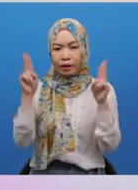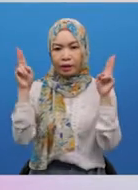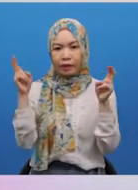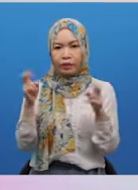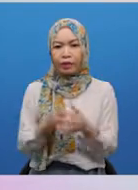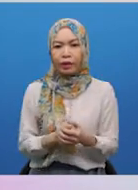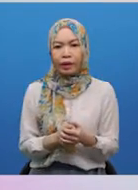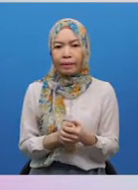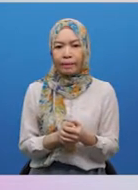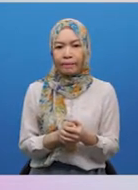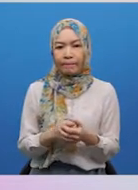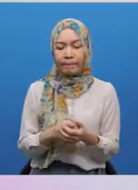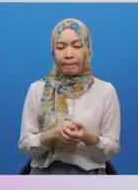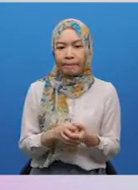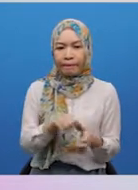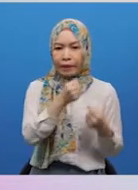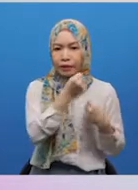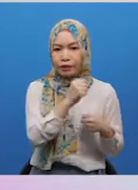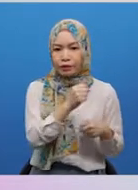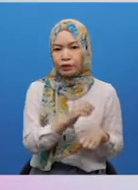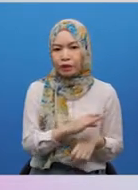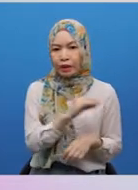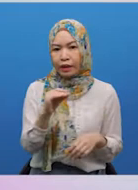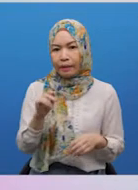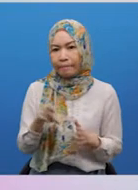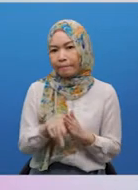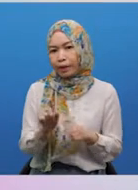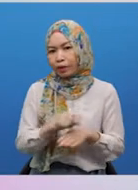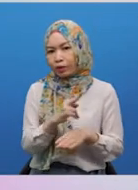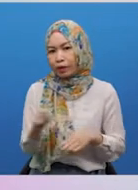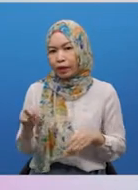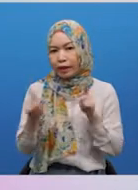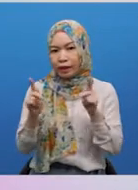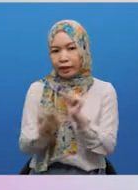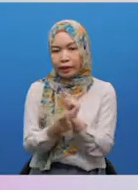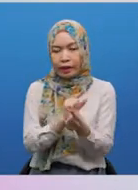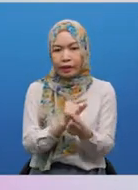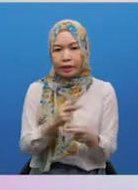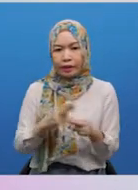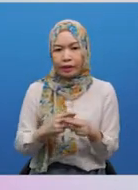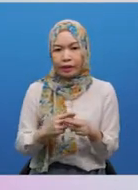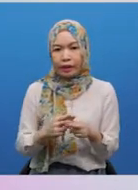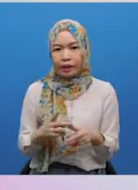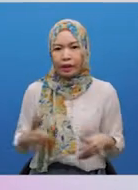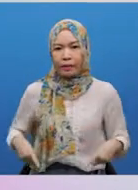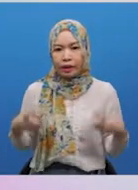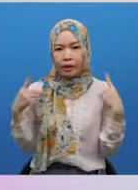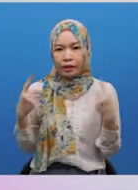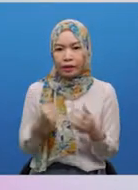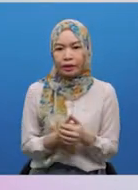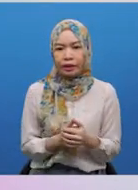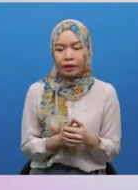2. Penggunaan kata ganti nama diri atau penggunaan kata ganti diri